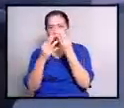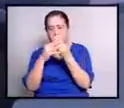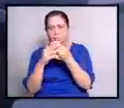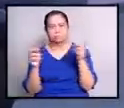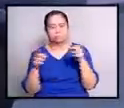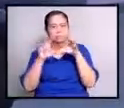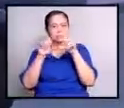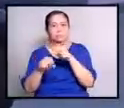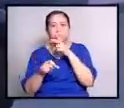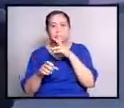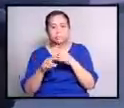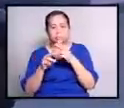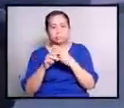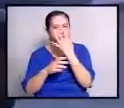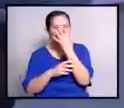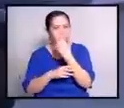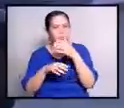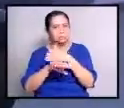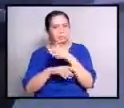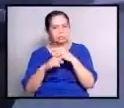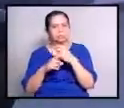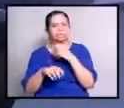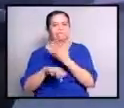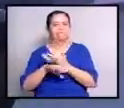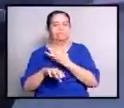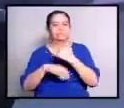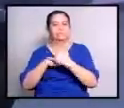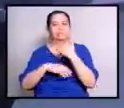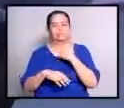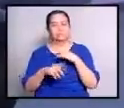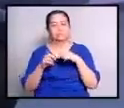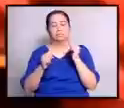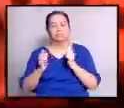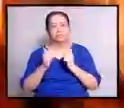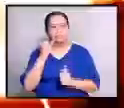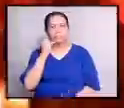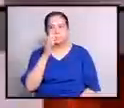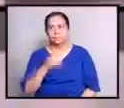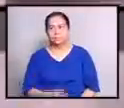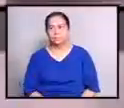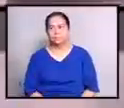namang na-arrest ang suspect na nagalit daw matapos siyang mabasted ng biktima. Umaaksyon si Jen Calimon.